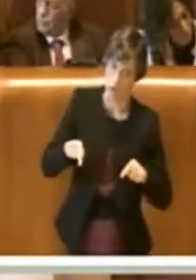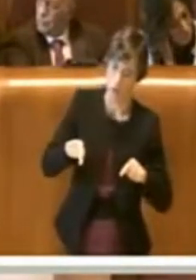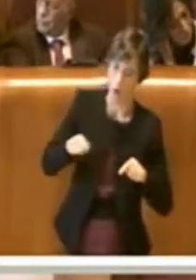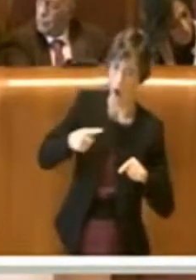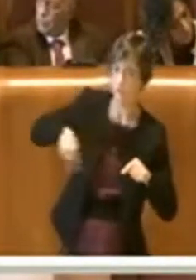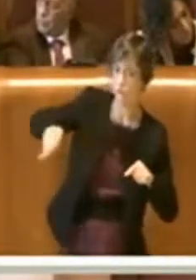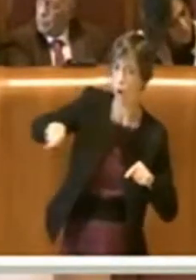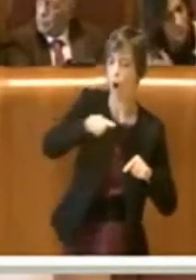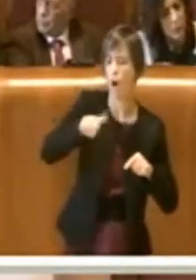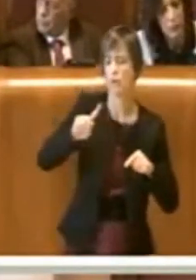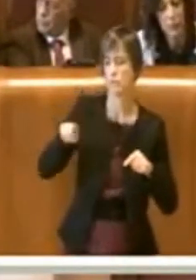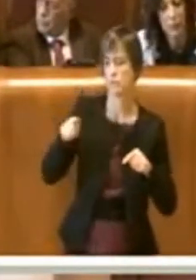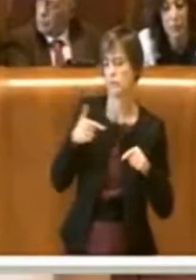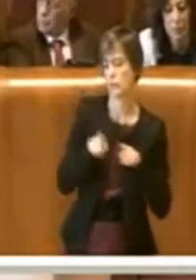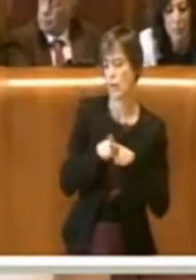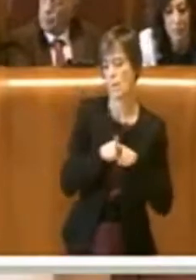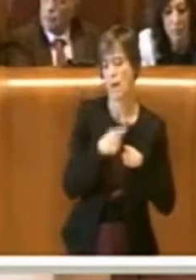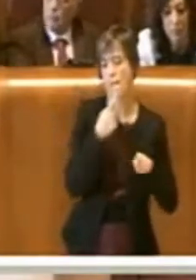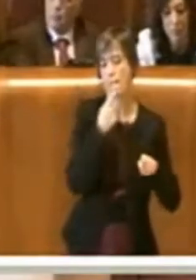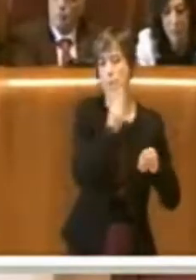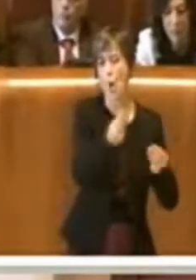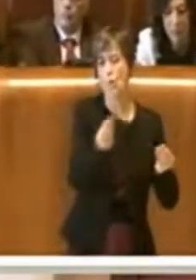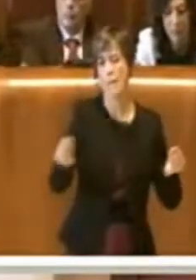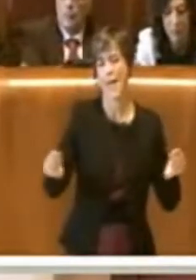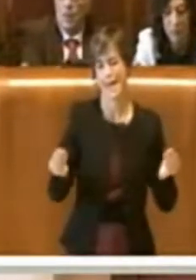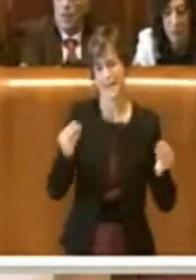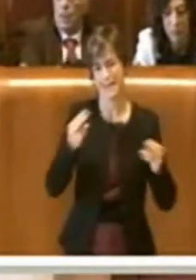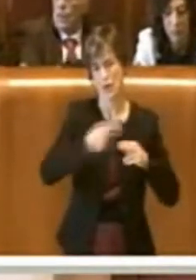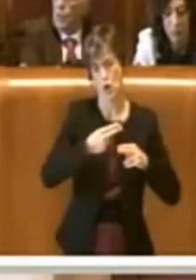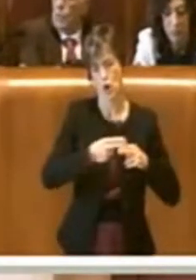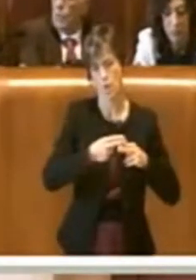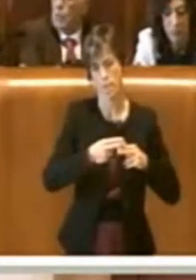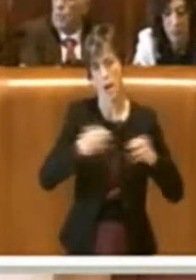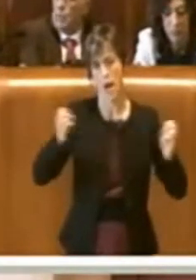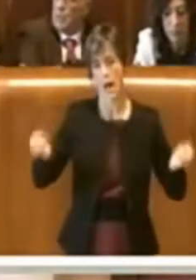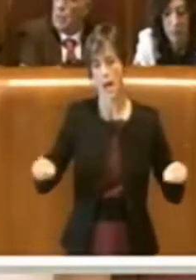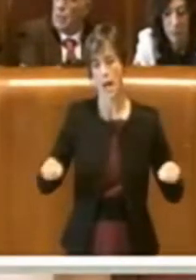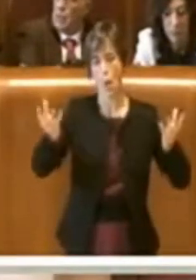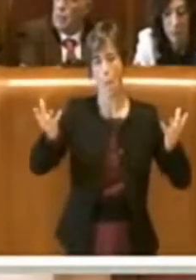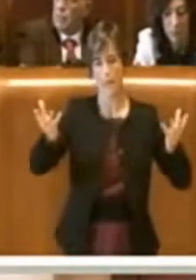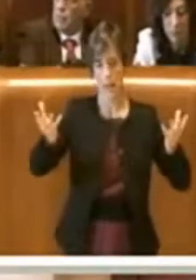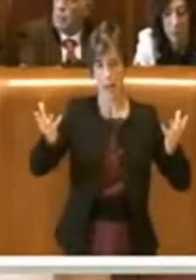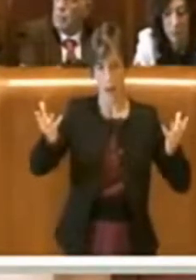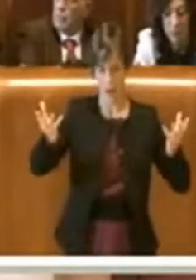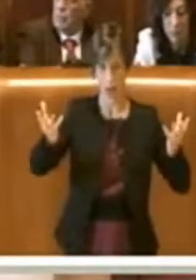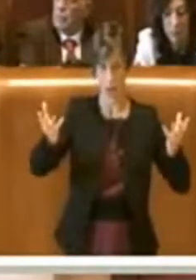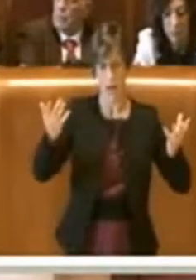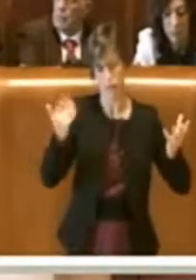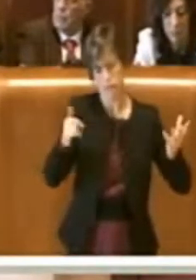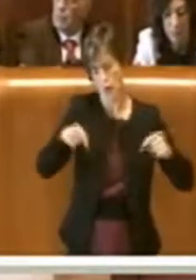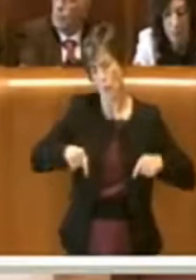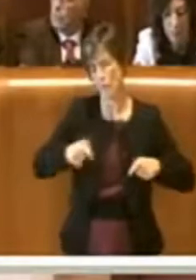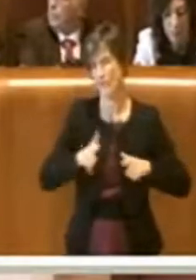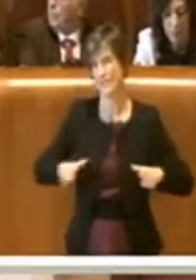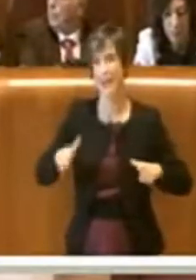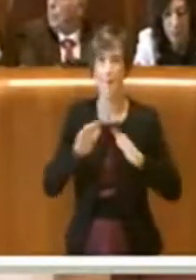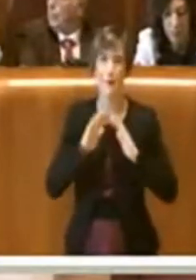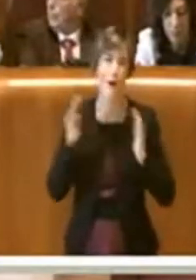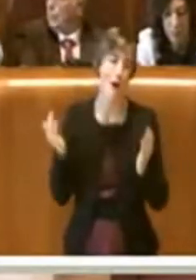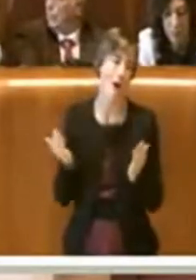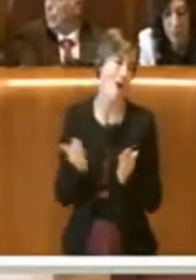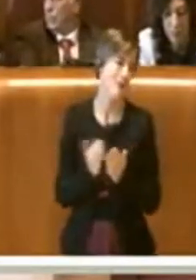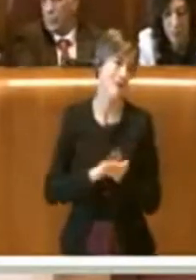i monumenti di Roma. Roma è una delle città più belle del mondo, Roma caput mundi, io vi ricordo,